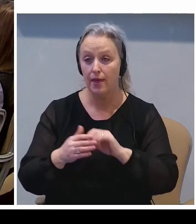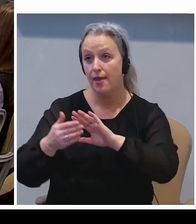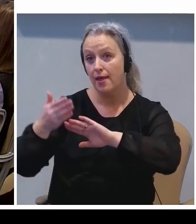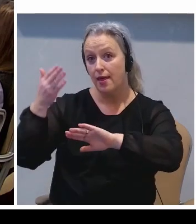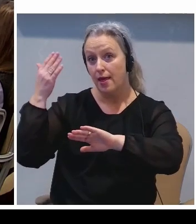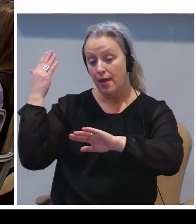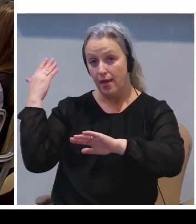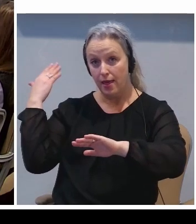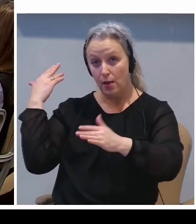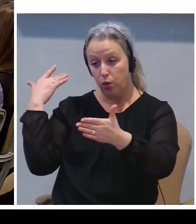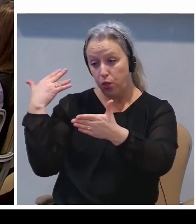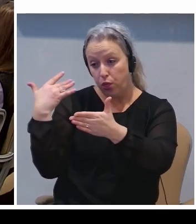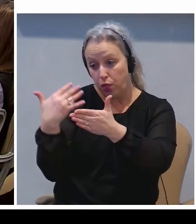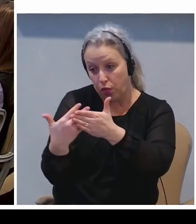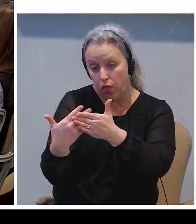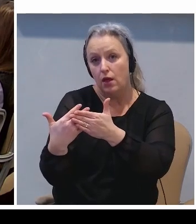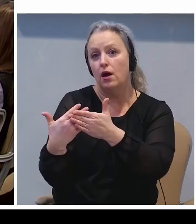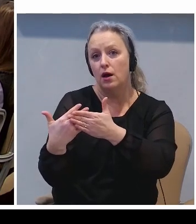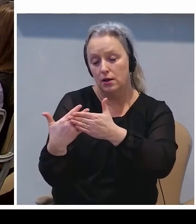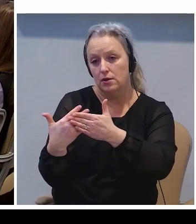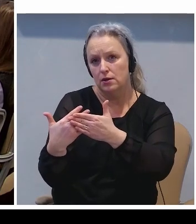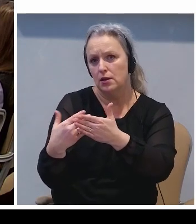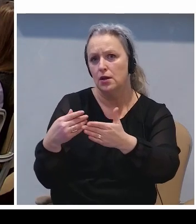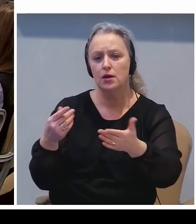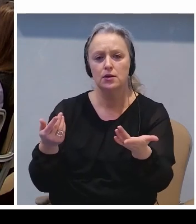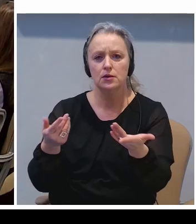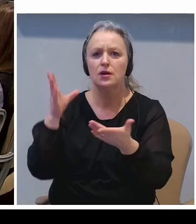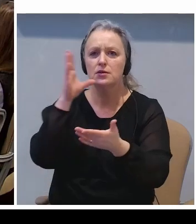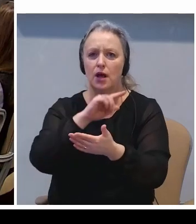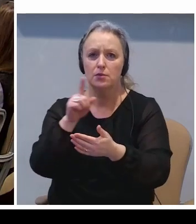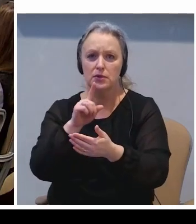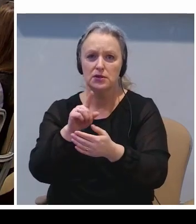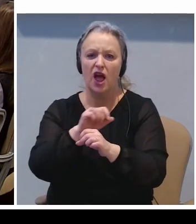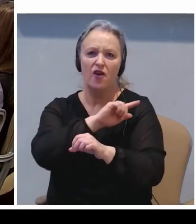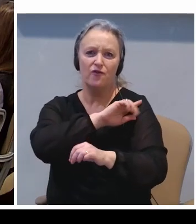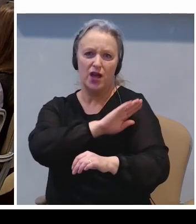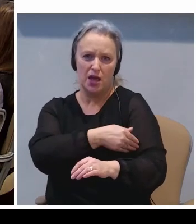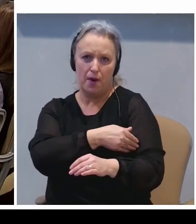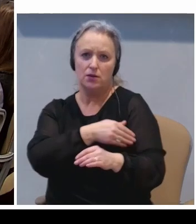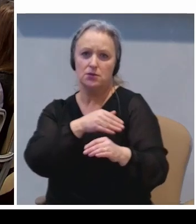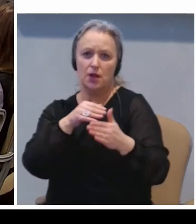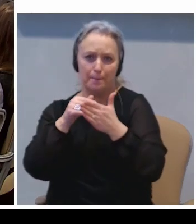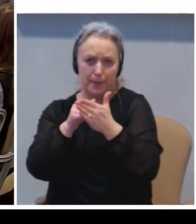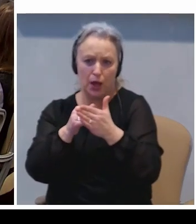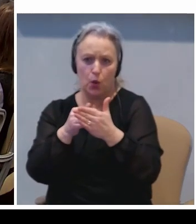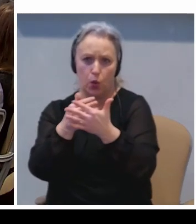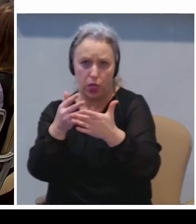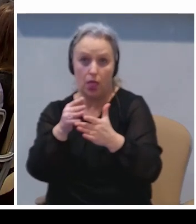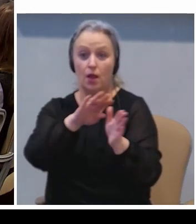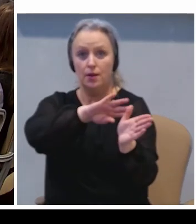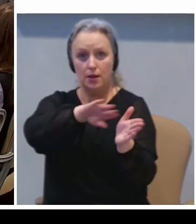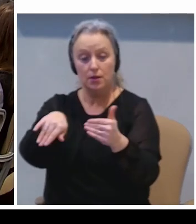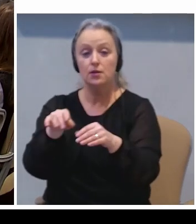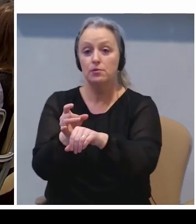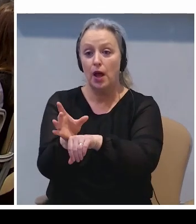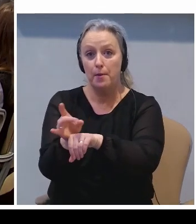jõudnud selleni, et eemaldame need võimsad promootorid ja see omakorda